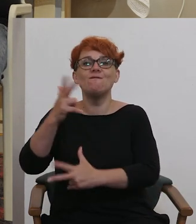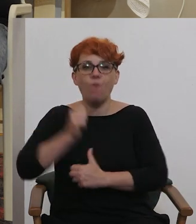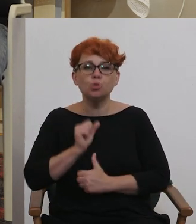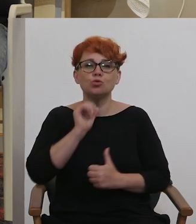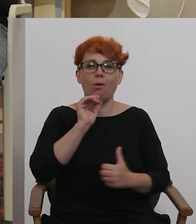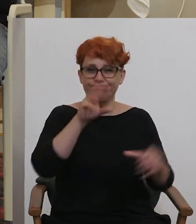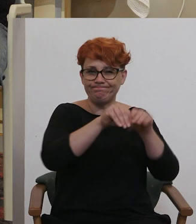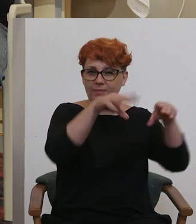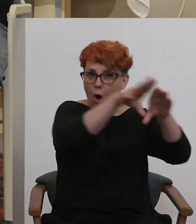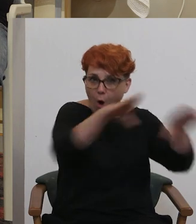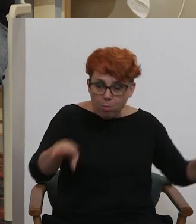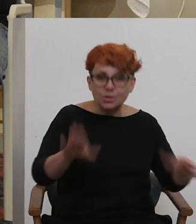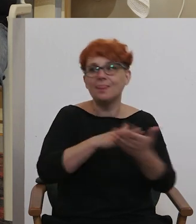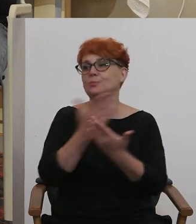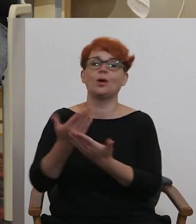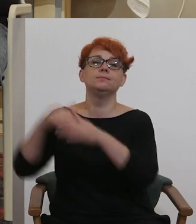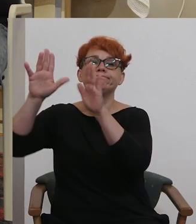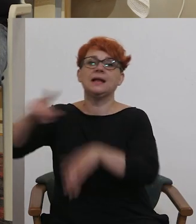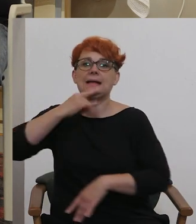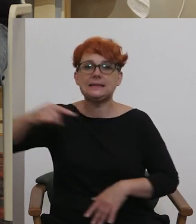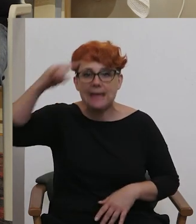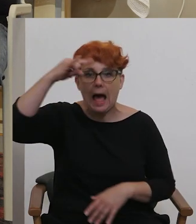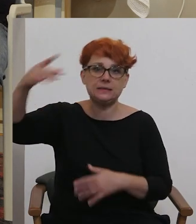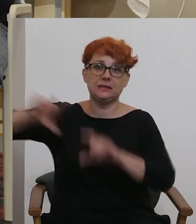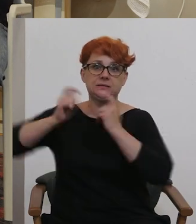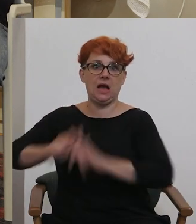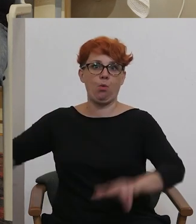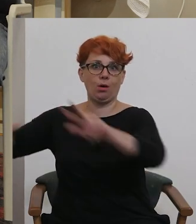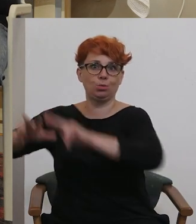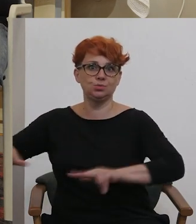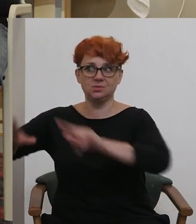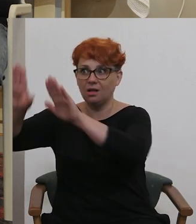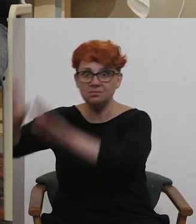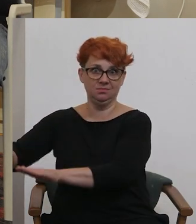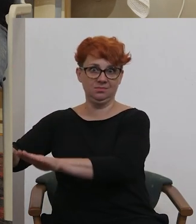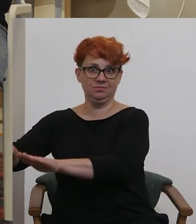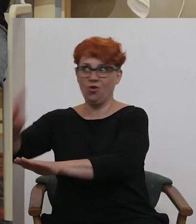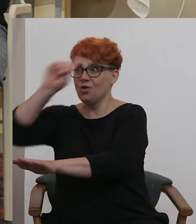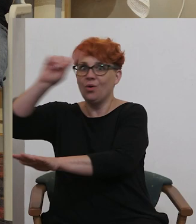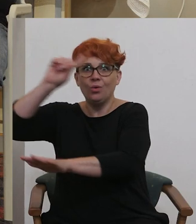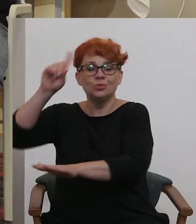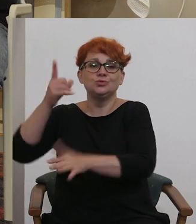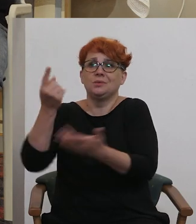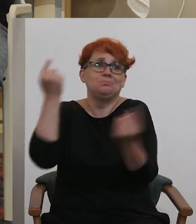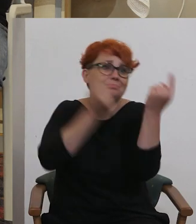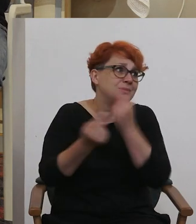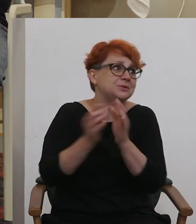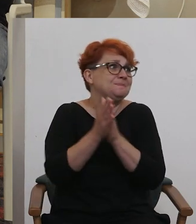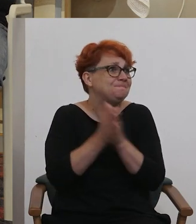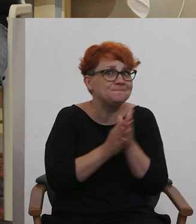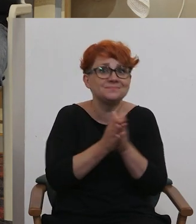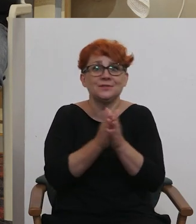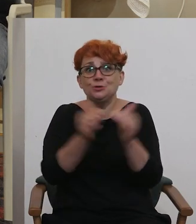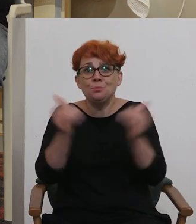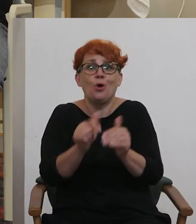ale zostawiał w Kazachstanie czy na Syberii całą swoją rodzinę. I ci ludzie po prostu liczyli na to, że